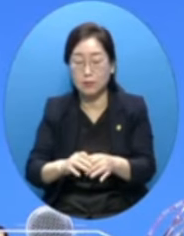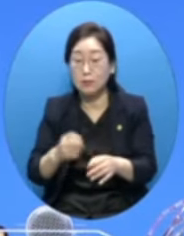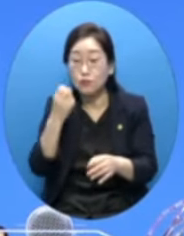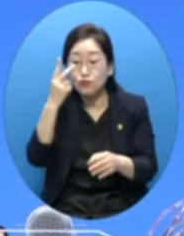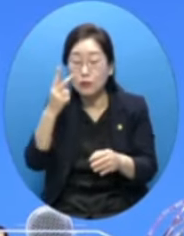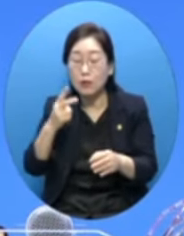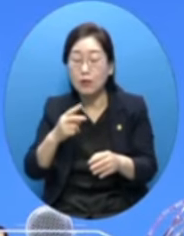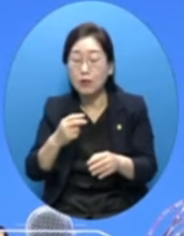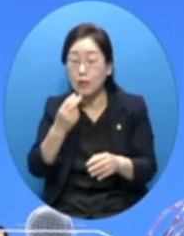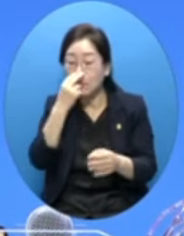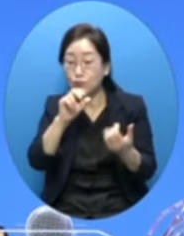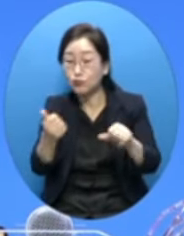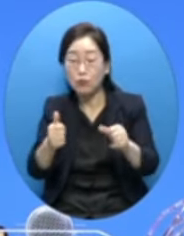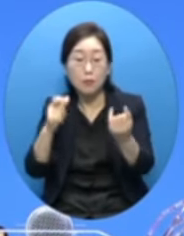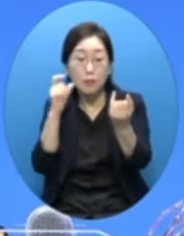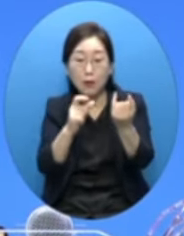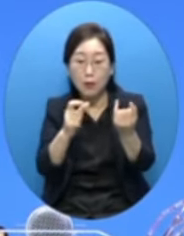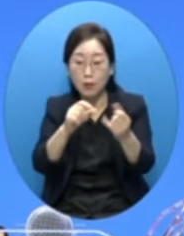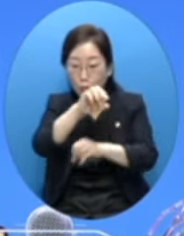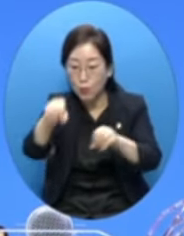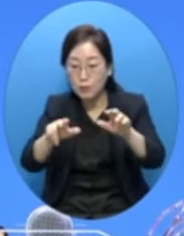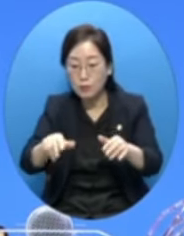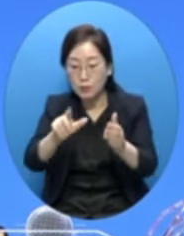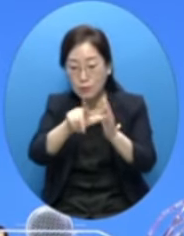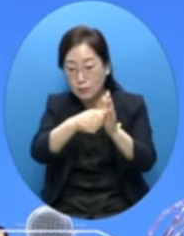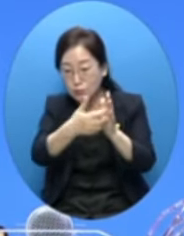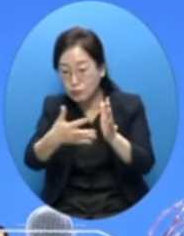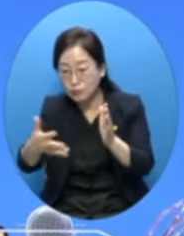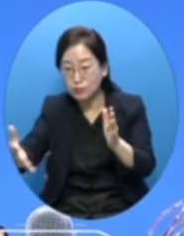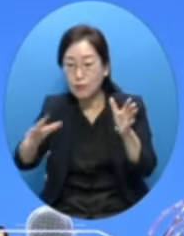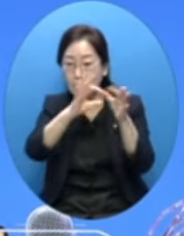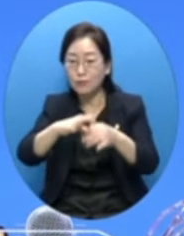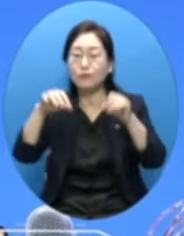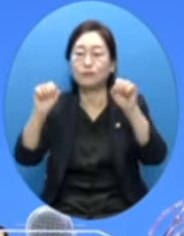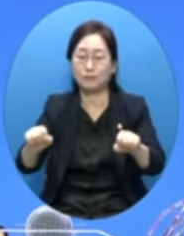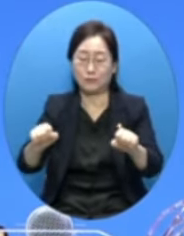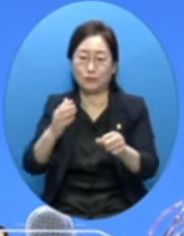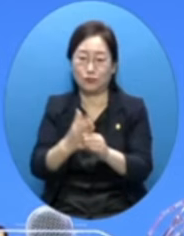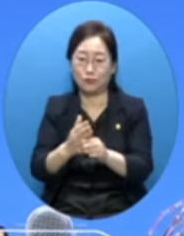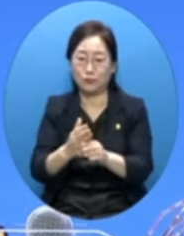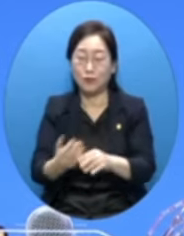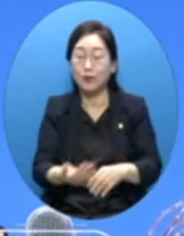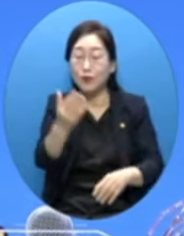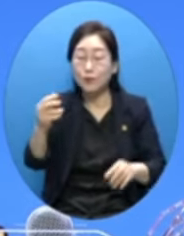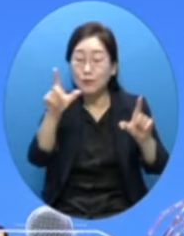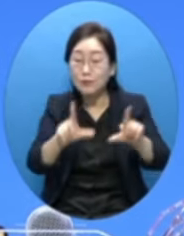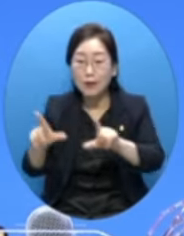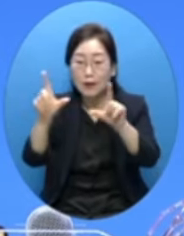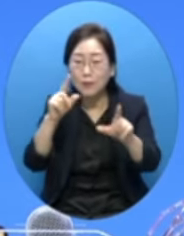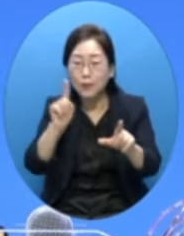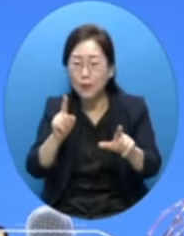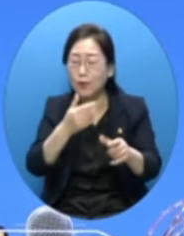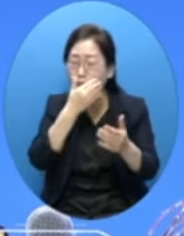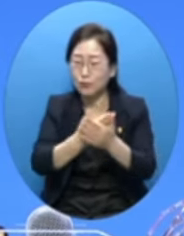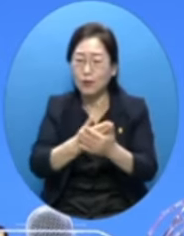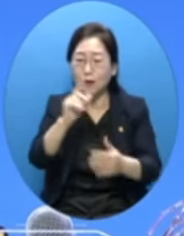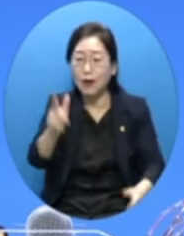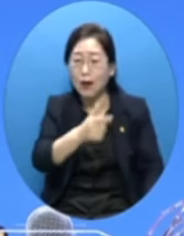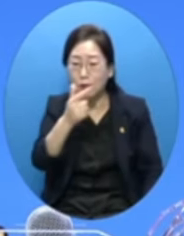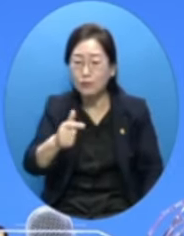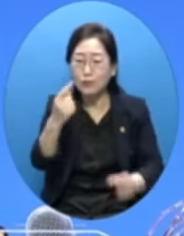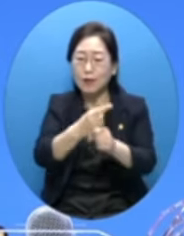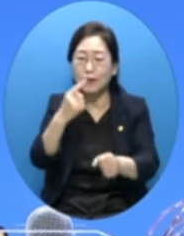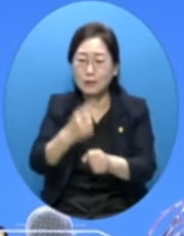사형선고를 받은 분이 지금까지 살아서 주의 복음을 전하고 있습니다. 여러분, 우리의 삶이 소중한 것입니다. 하루를 살아도 한 시간을